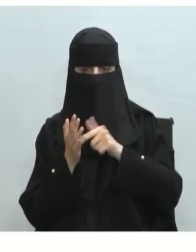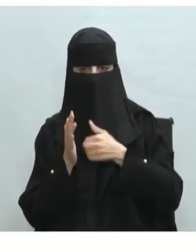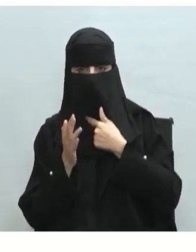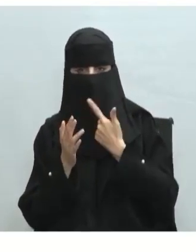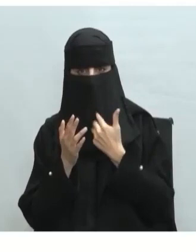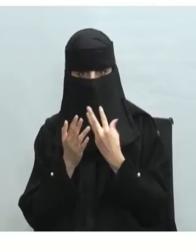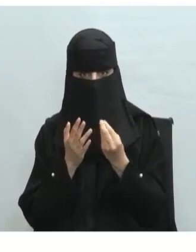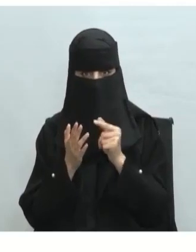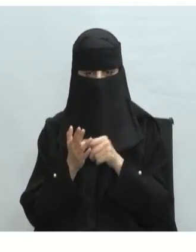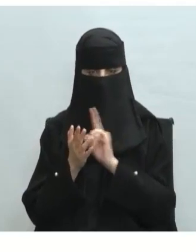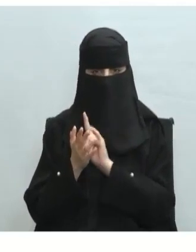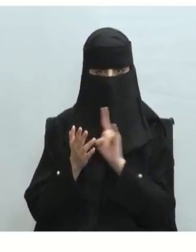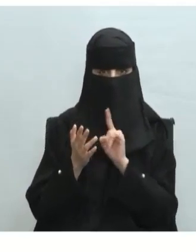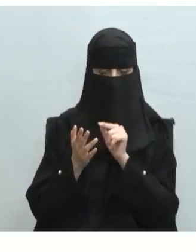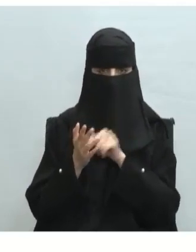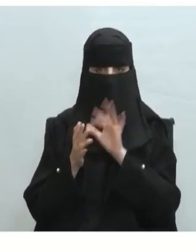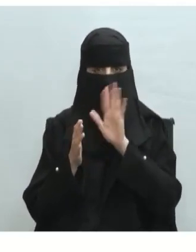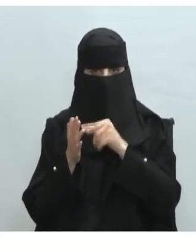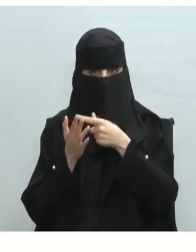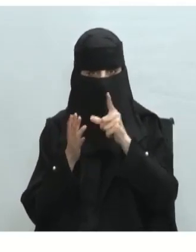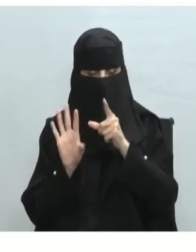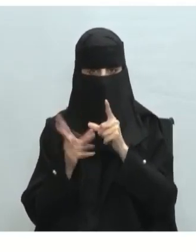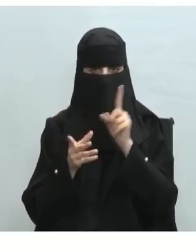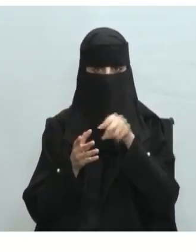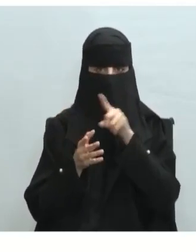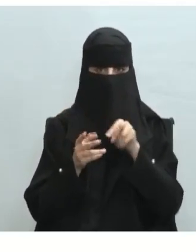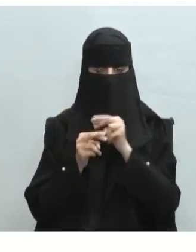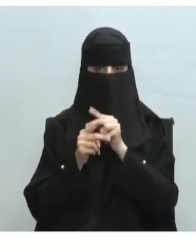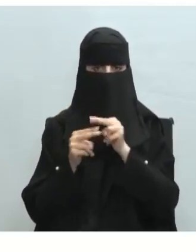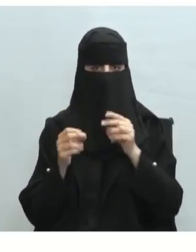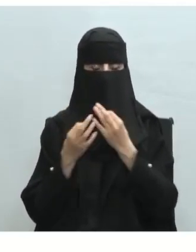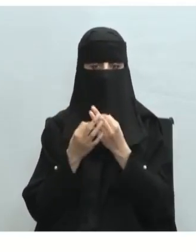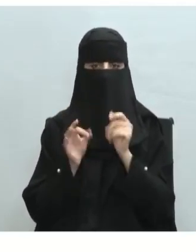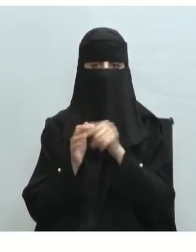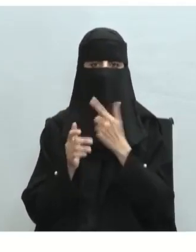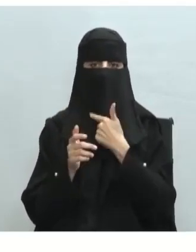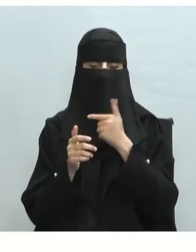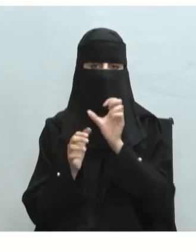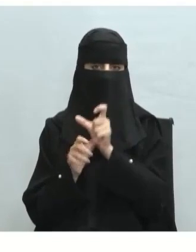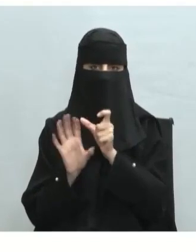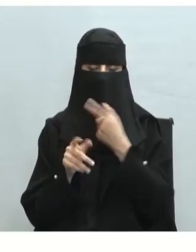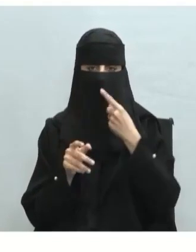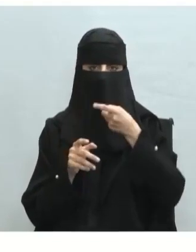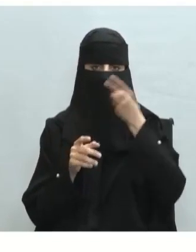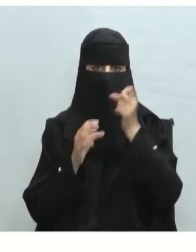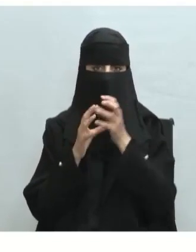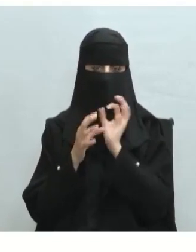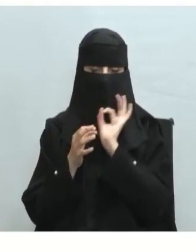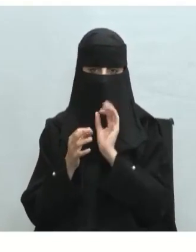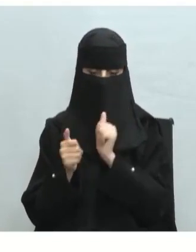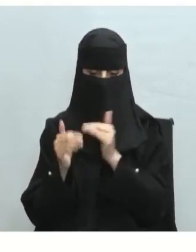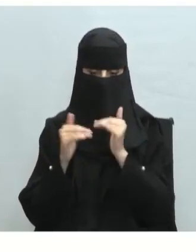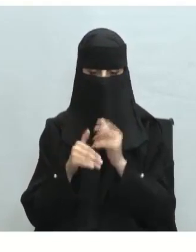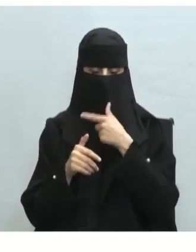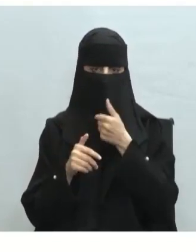والادعاءات كذلك والتمييز بين المعلومات المرتبطه بالموضوع وتحري التحيز وقوه البرهان وعدمه الى اخره ثم بعد ذلك الابداع اذا